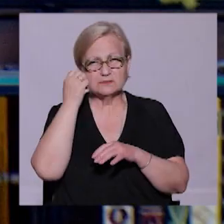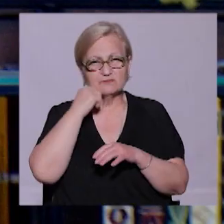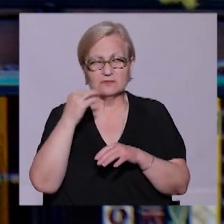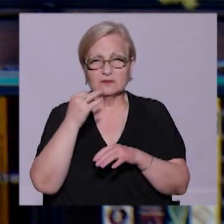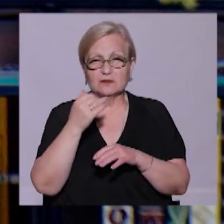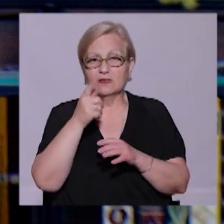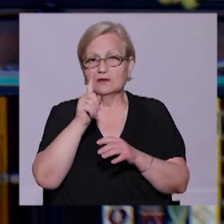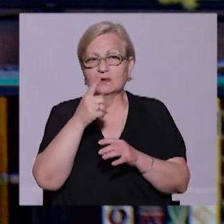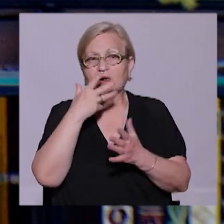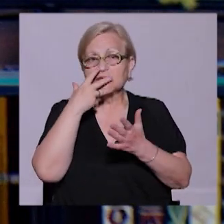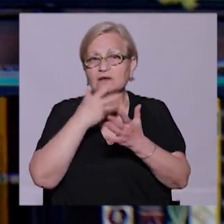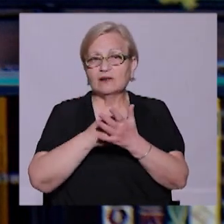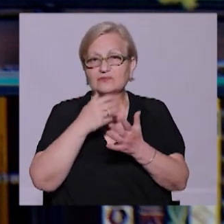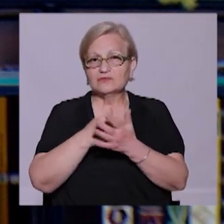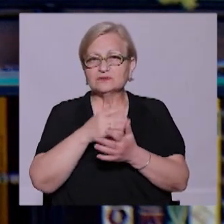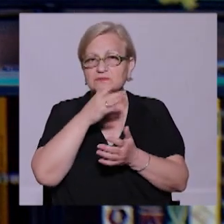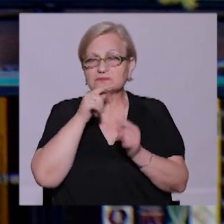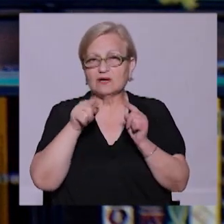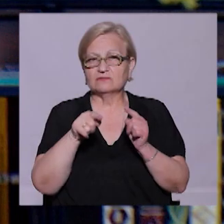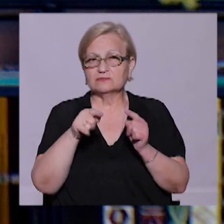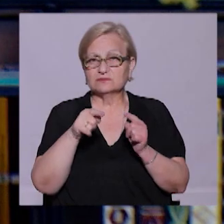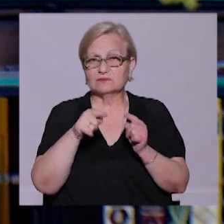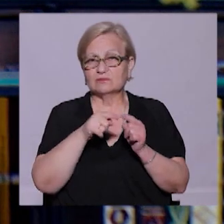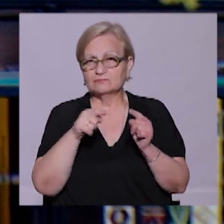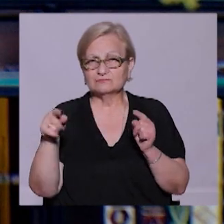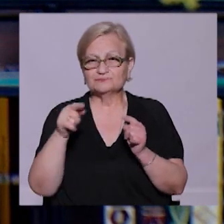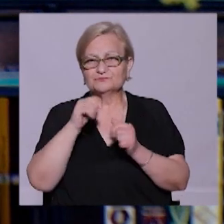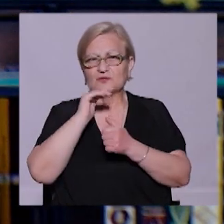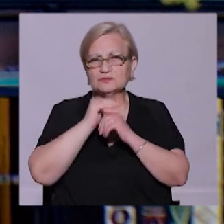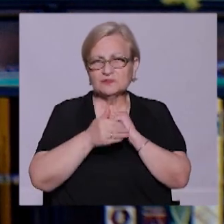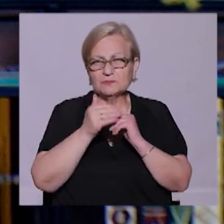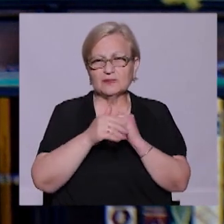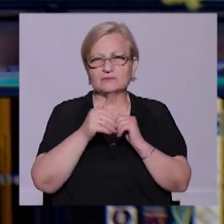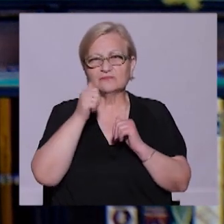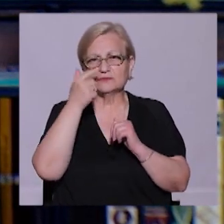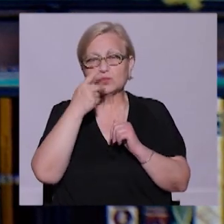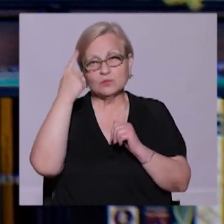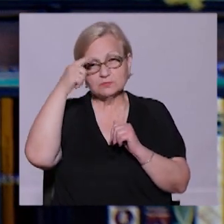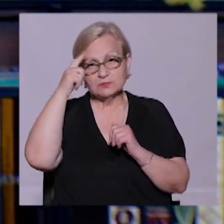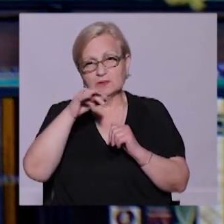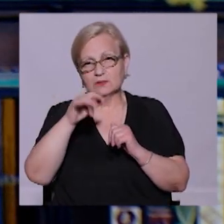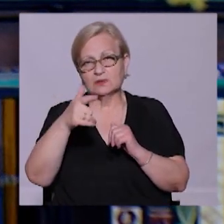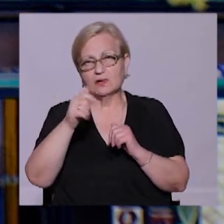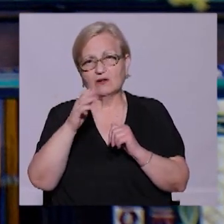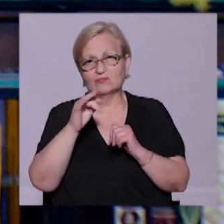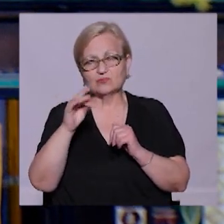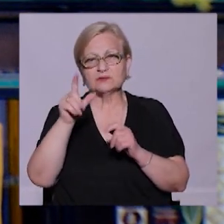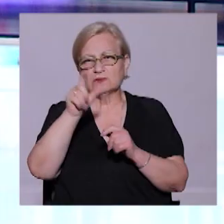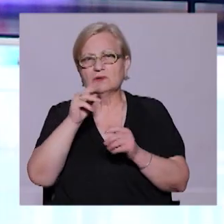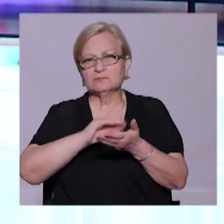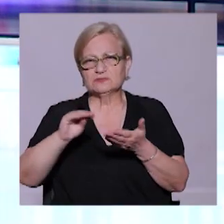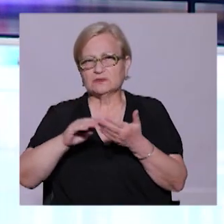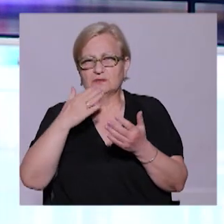უფრო თავისი თანამედროვე ეპოქა შეფარვით იგავურად, მეტაფორულად ასახონ ხოლმე